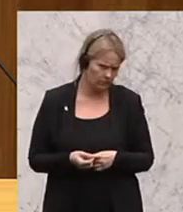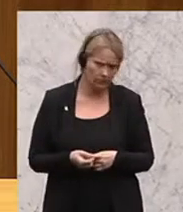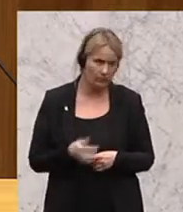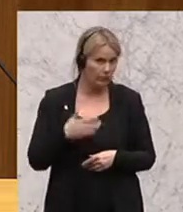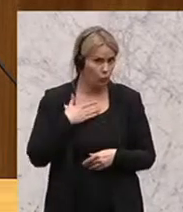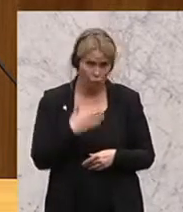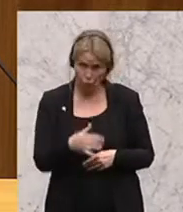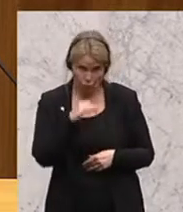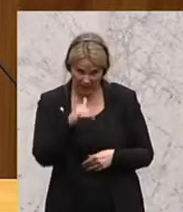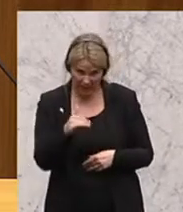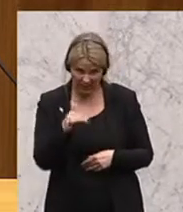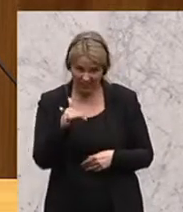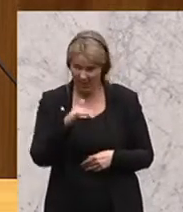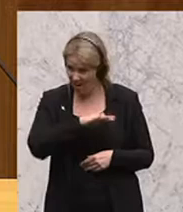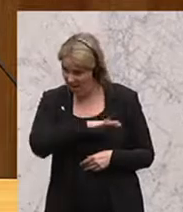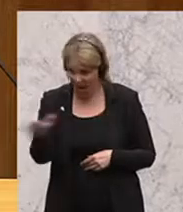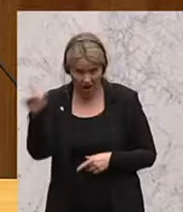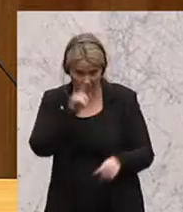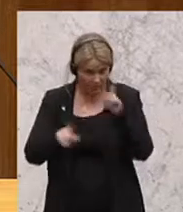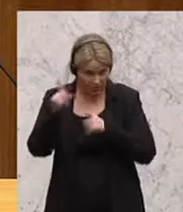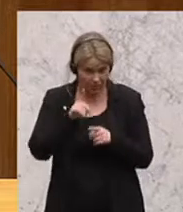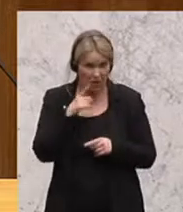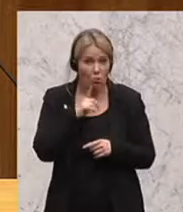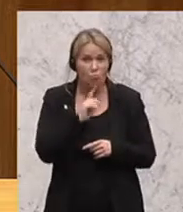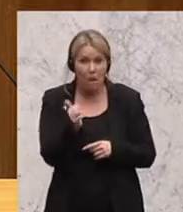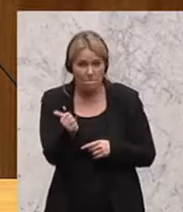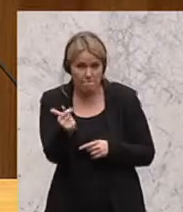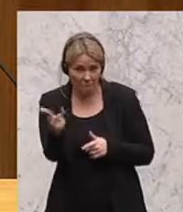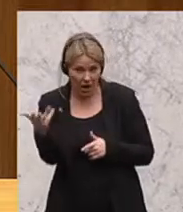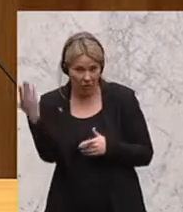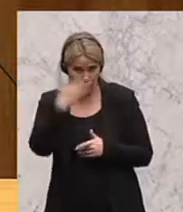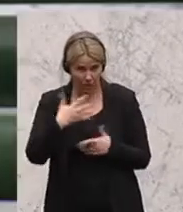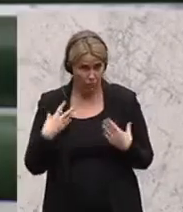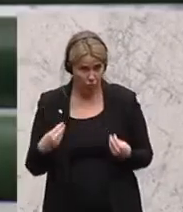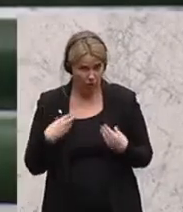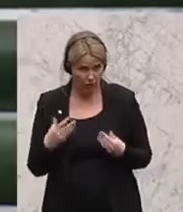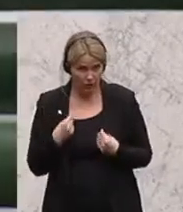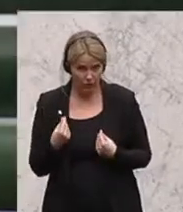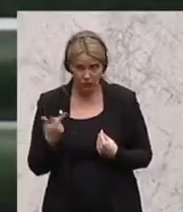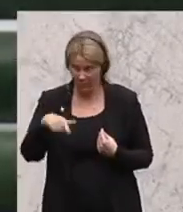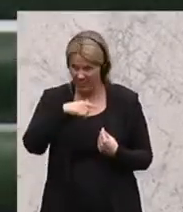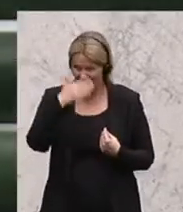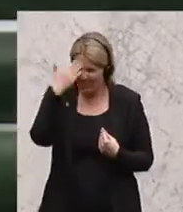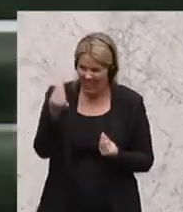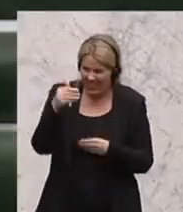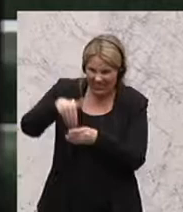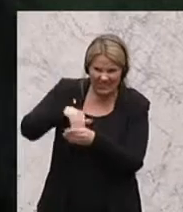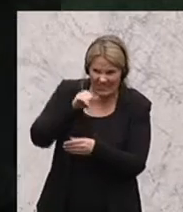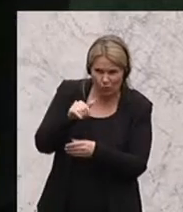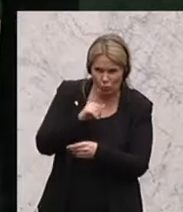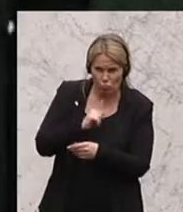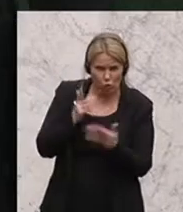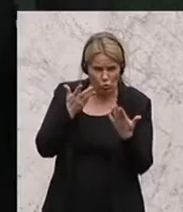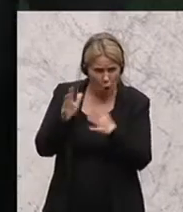doch kein Generalbashing gegen die Unternehmer, er spricht von ein paar schwarzen Schafen. Wissen wir hier was nicht? Geht es hier nur um